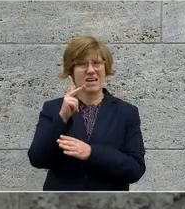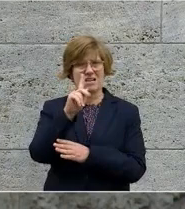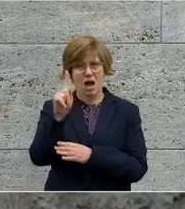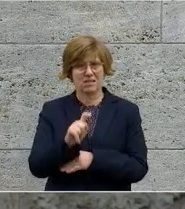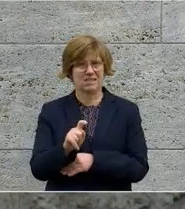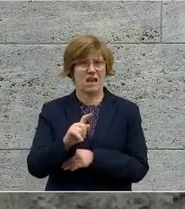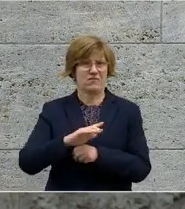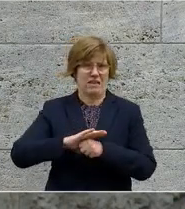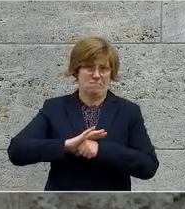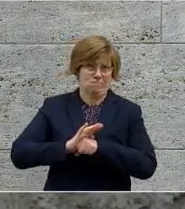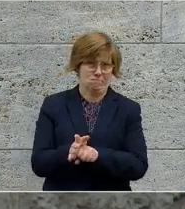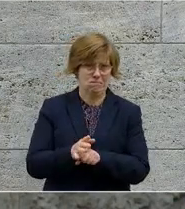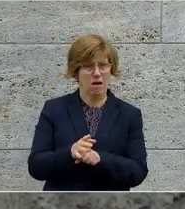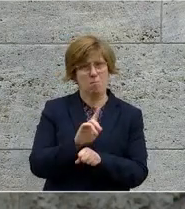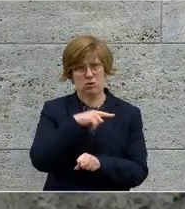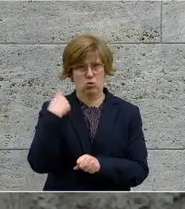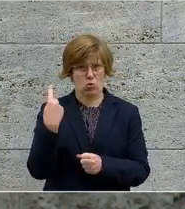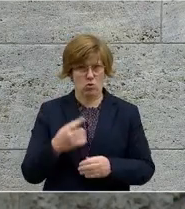zu Tode gequält.